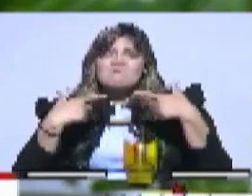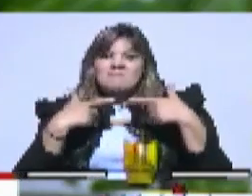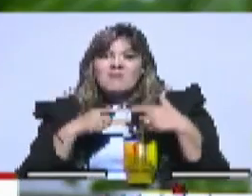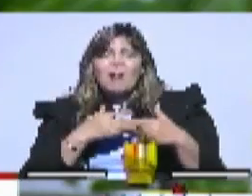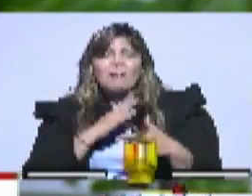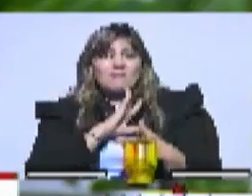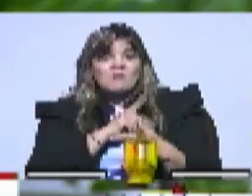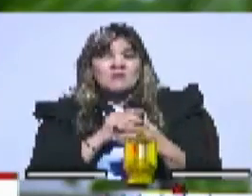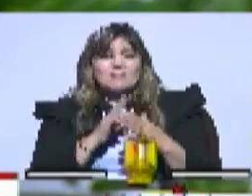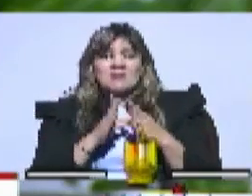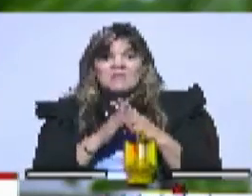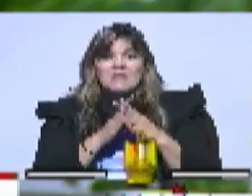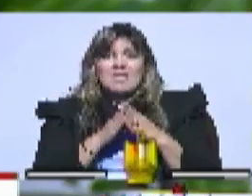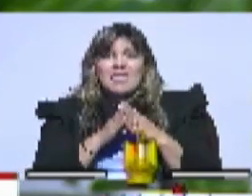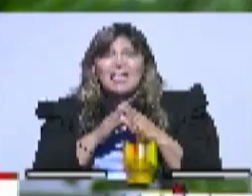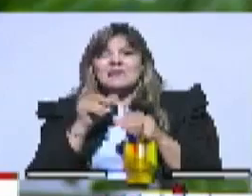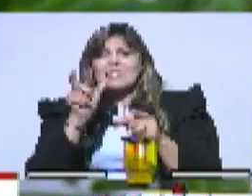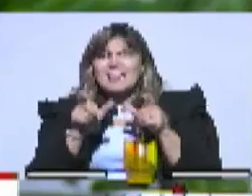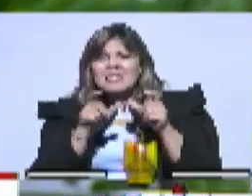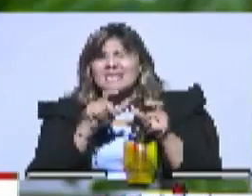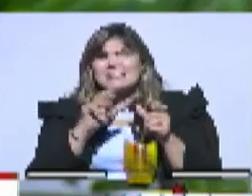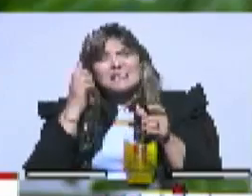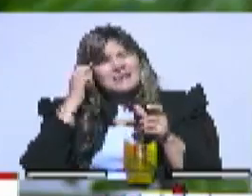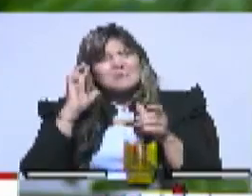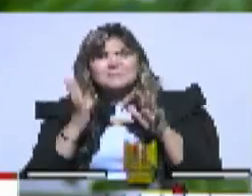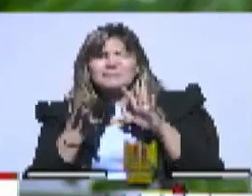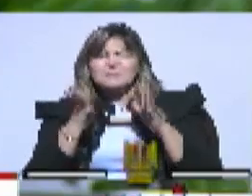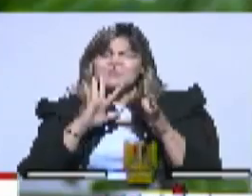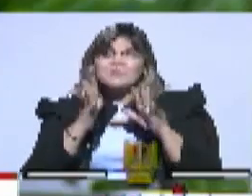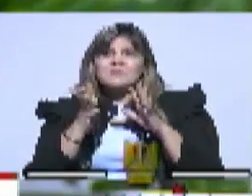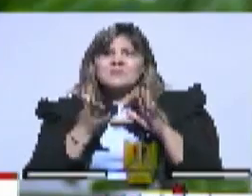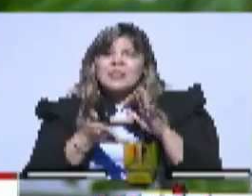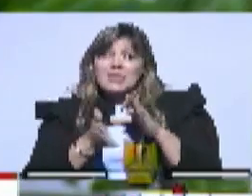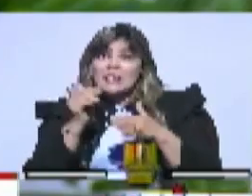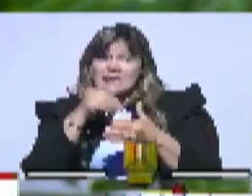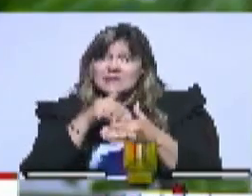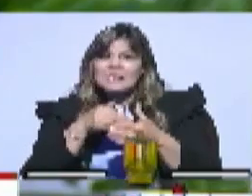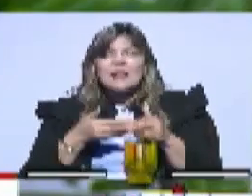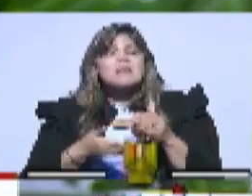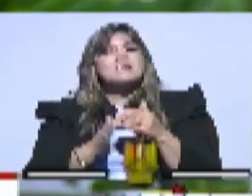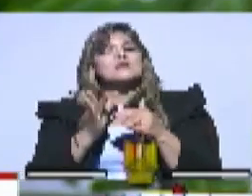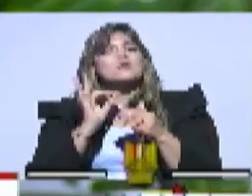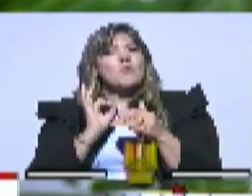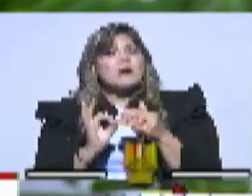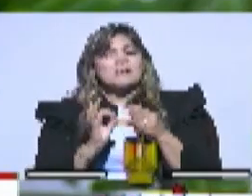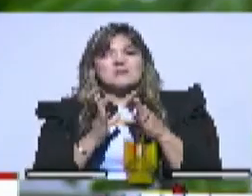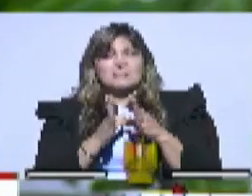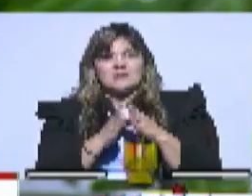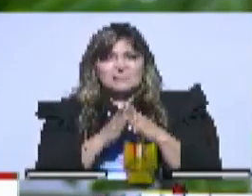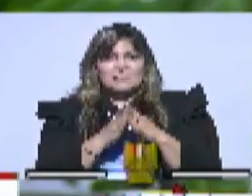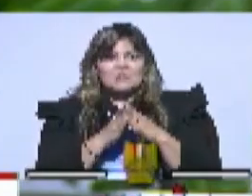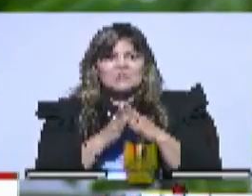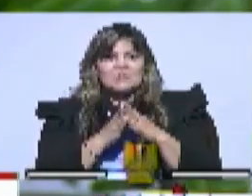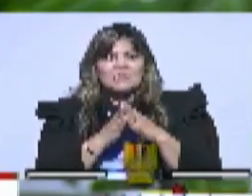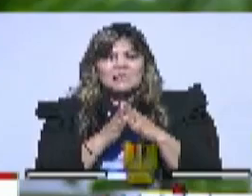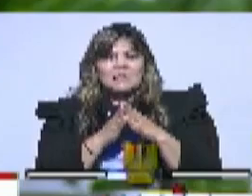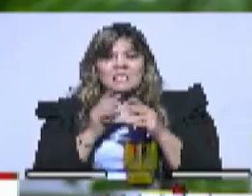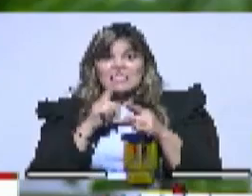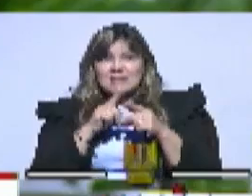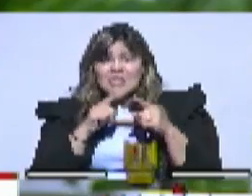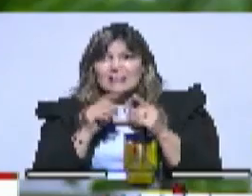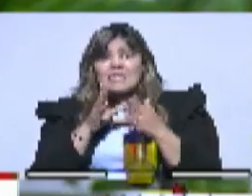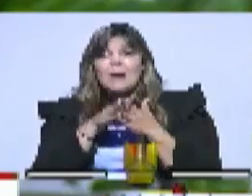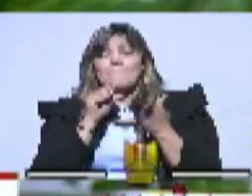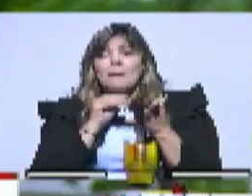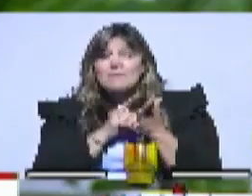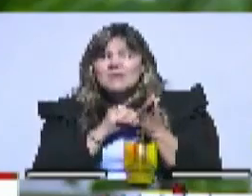المترددون في الذهاب إلى صناديق الاقتراع ذهبوا. احنا النتائج المبدئية